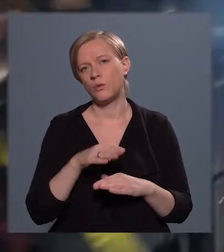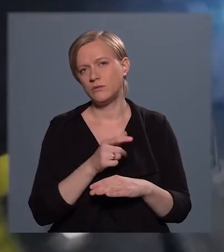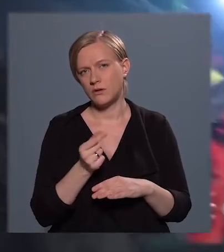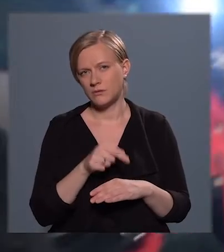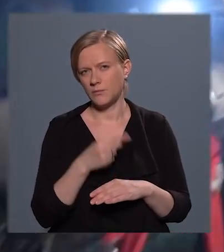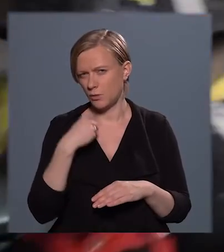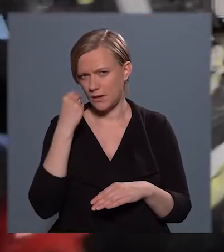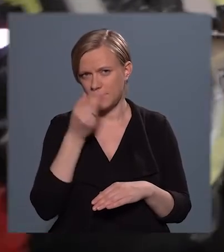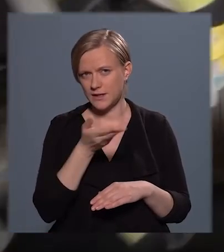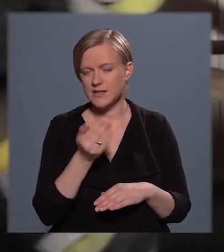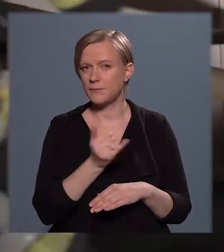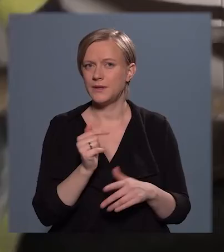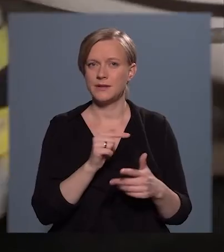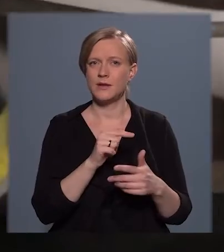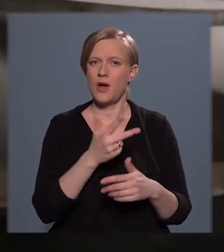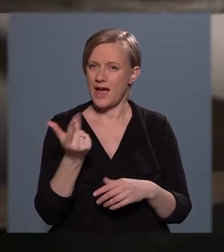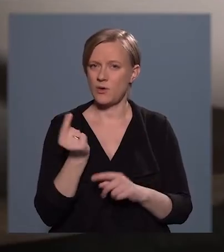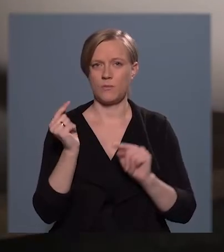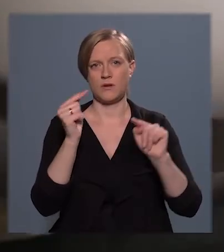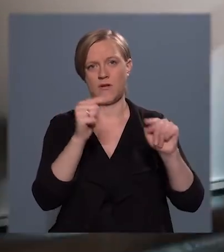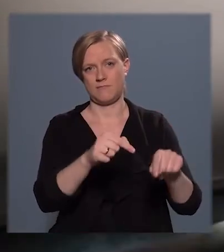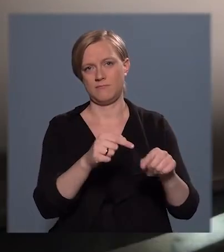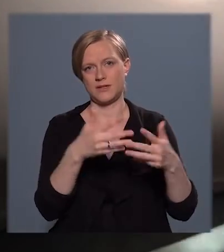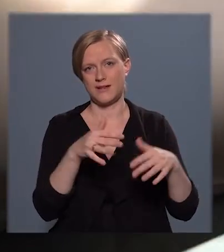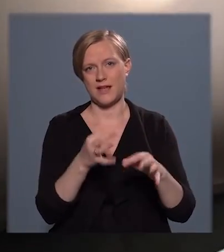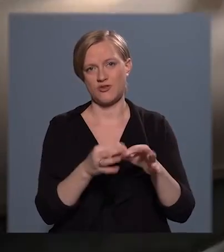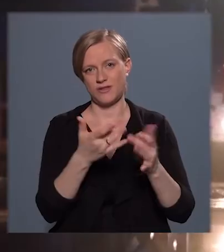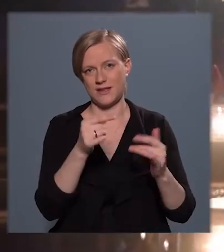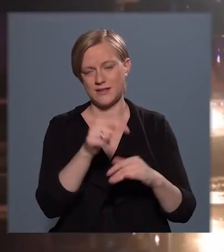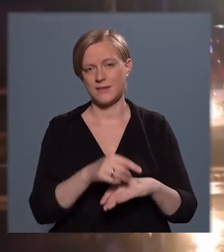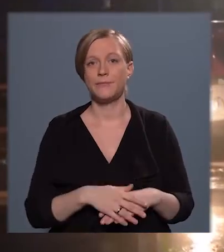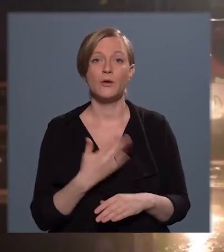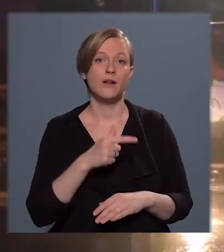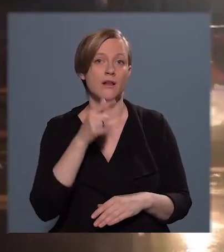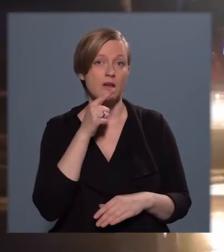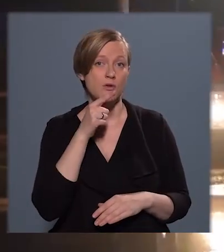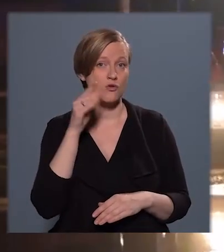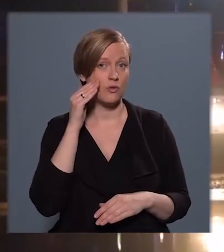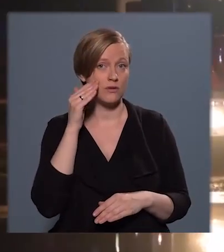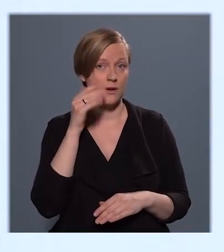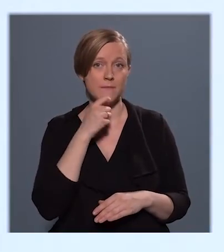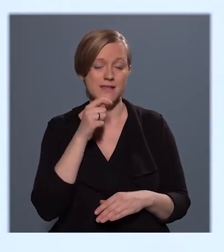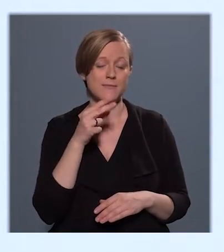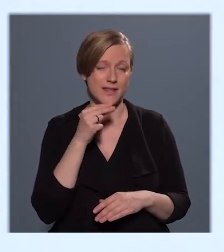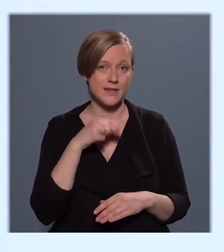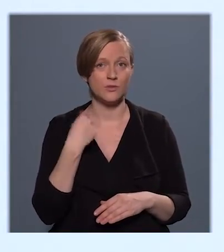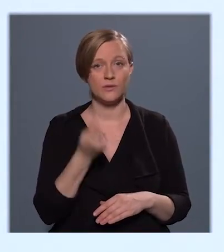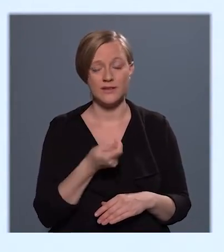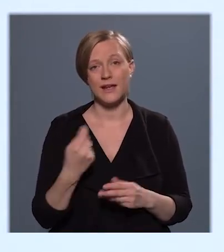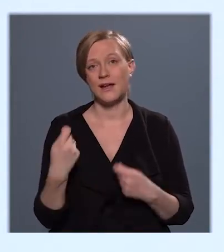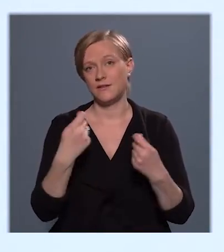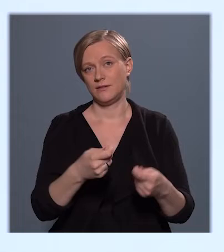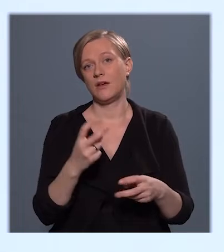Jól emlékeztek, hogy mind a három napot kint töltöttétek a káreset helyszínén. Horváth Lajos őrnagy a beszéde után átadta a szót D. Kovács